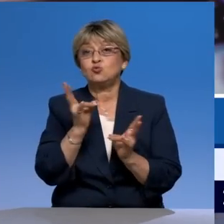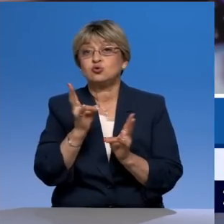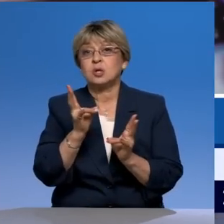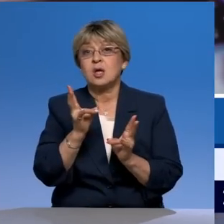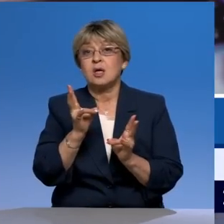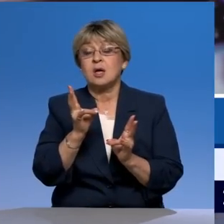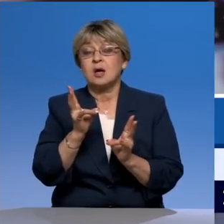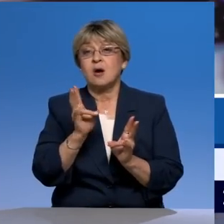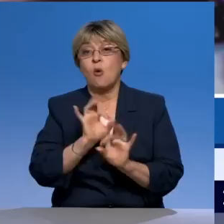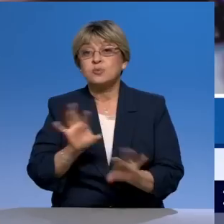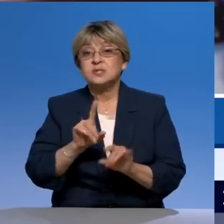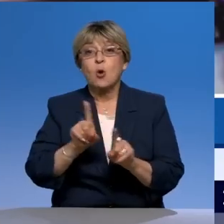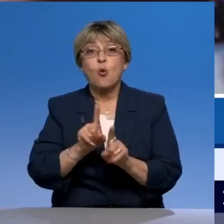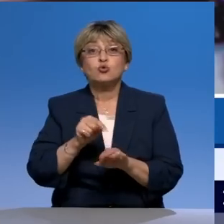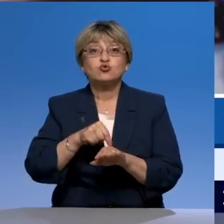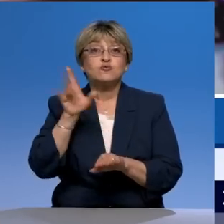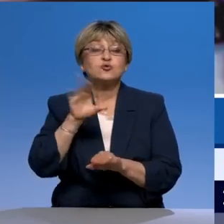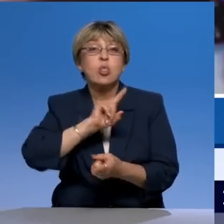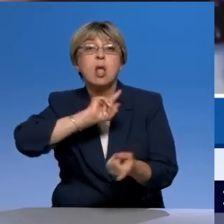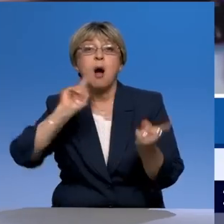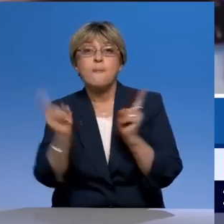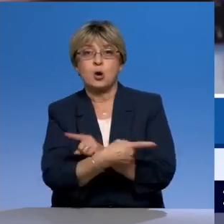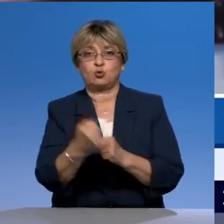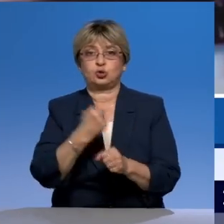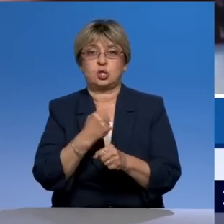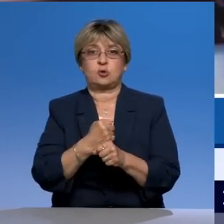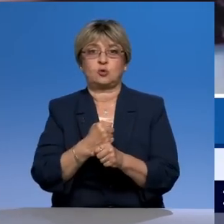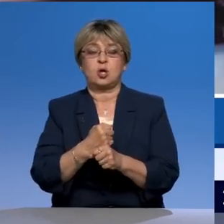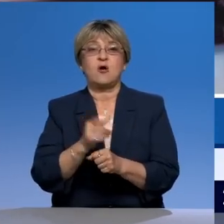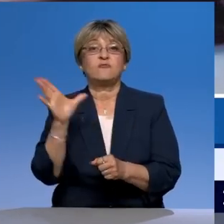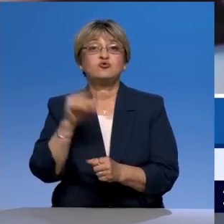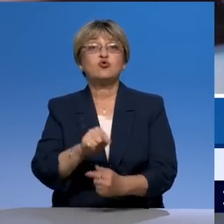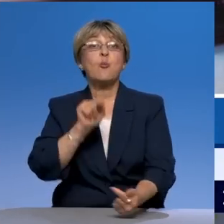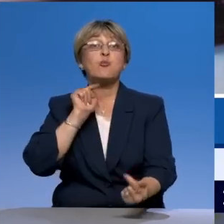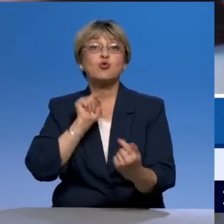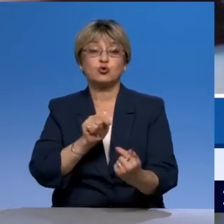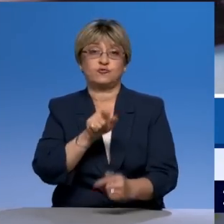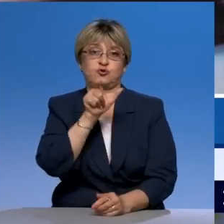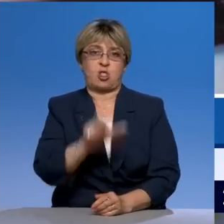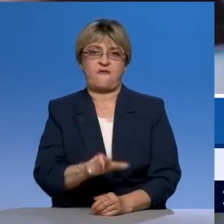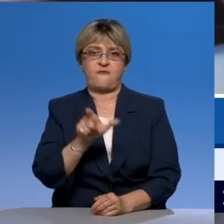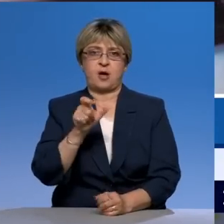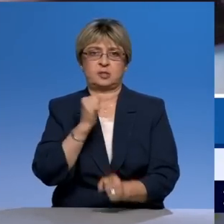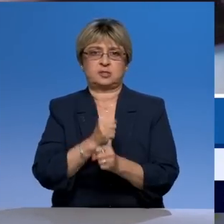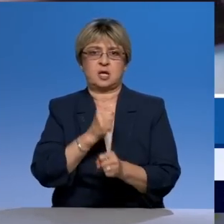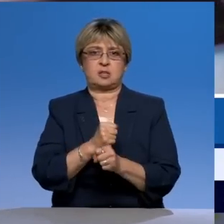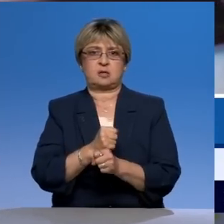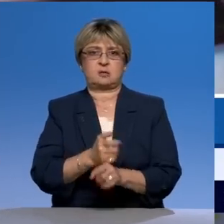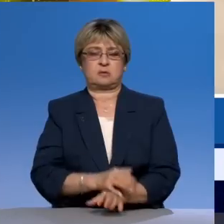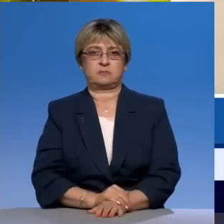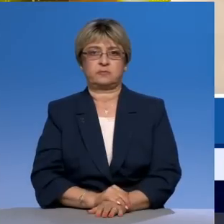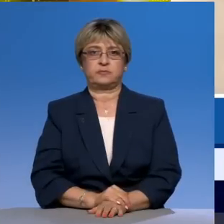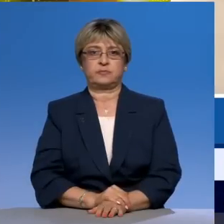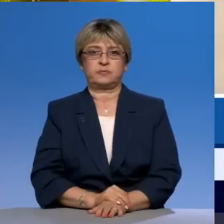выхолощены все, что создается ощущение, что все наоборот. Вот. Как раз строго против человека, знаете, что человека вот, за вот, этими инструкциями никто и не увидел. Вот,